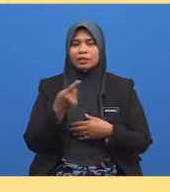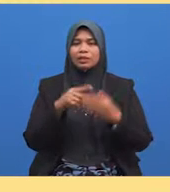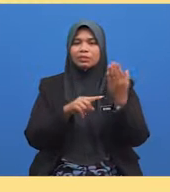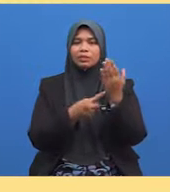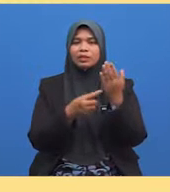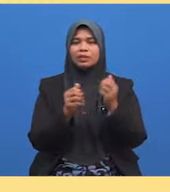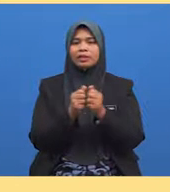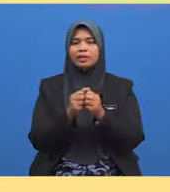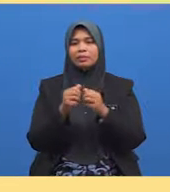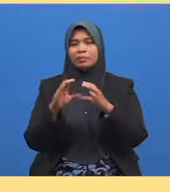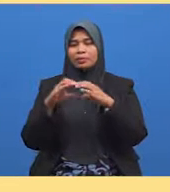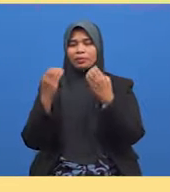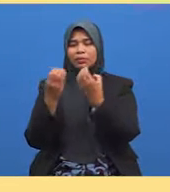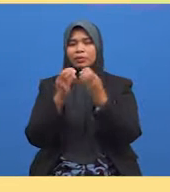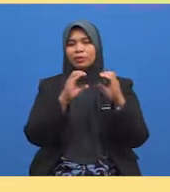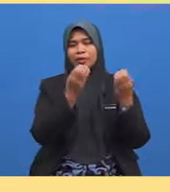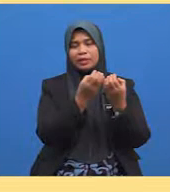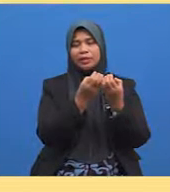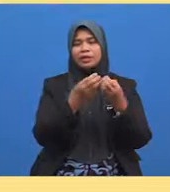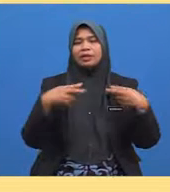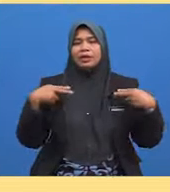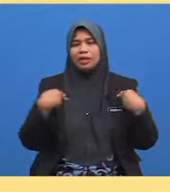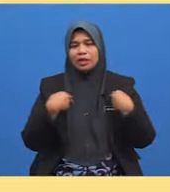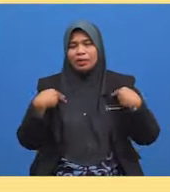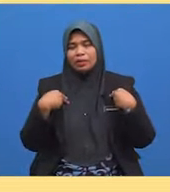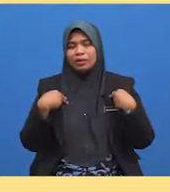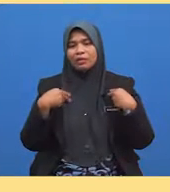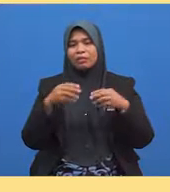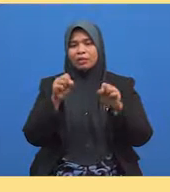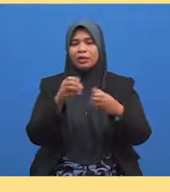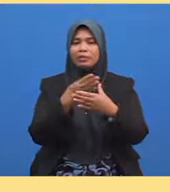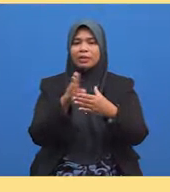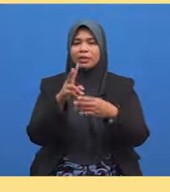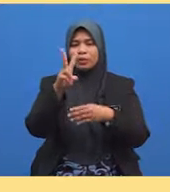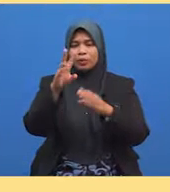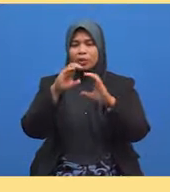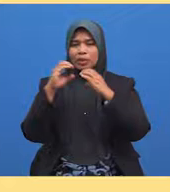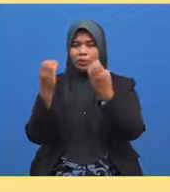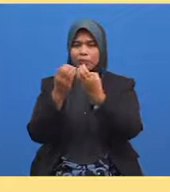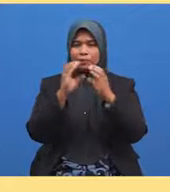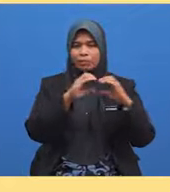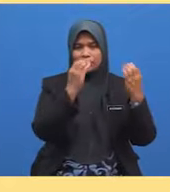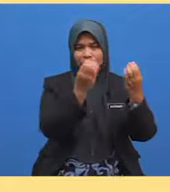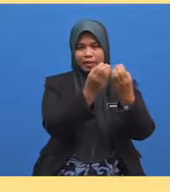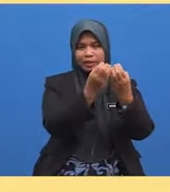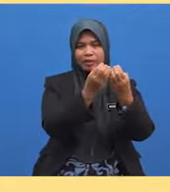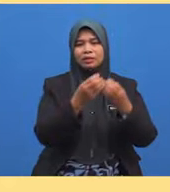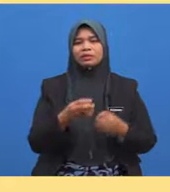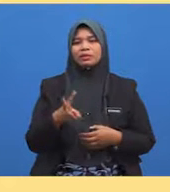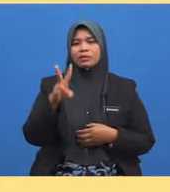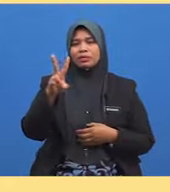dengan pengelasan haiwan. Haiwan boleh dibahagikan kepada dua kelas, iaitu vertebrata